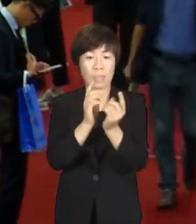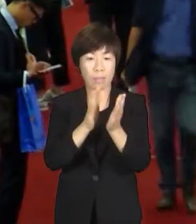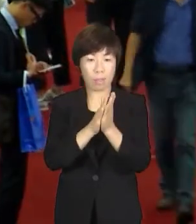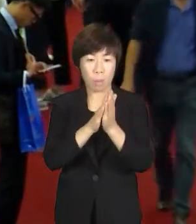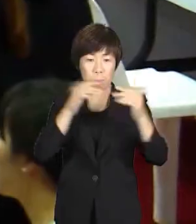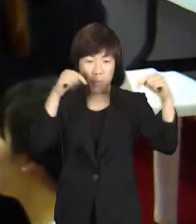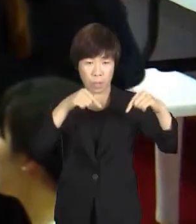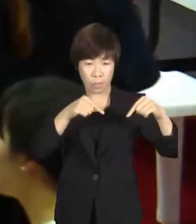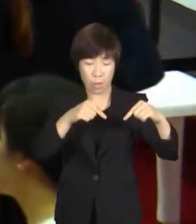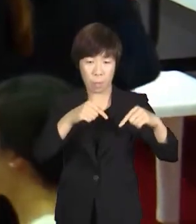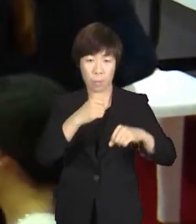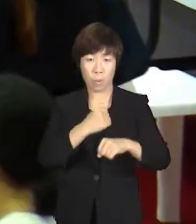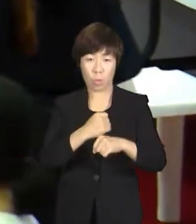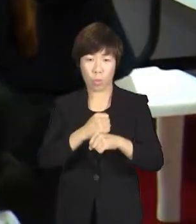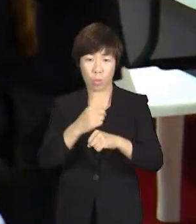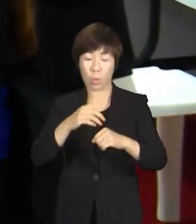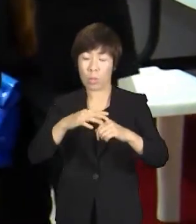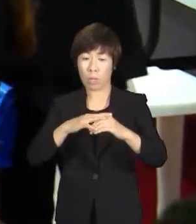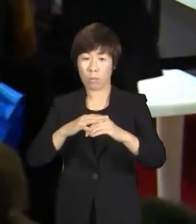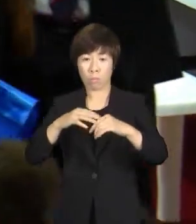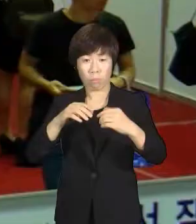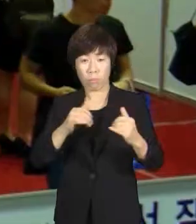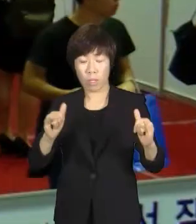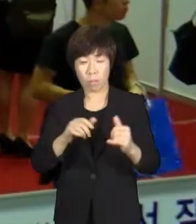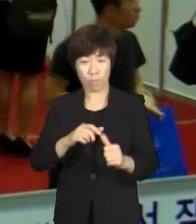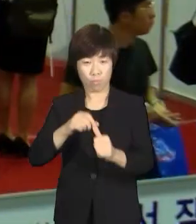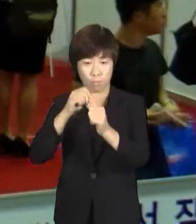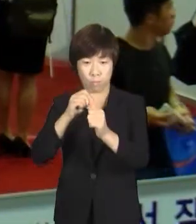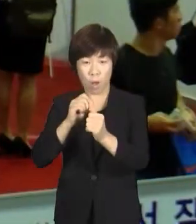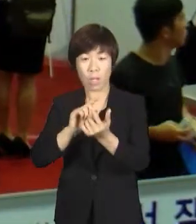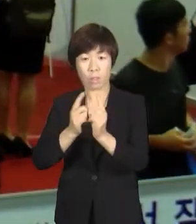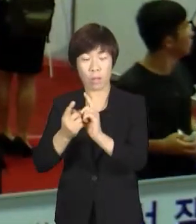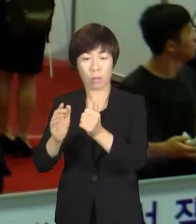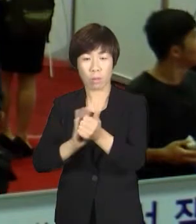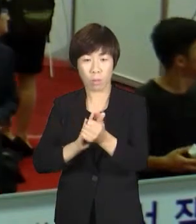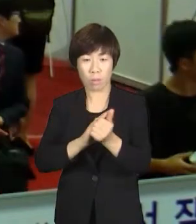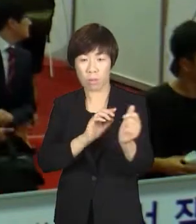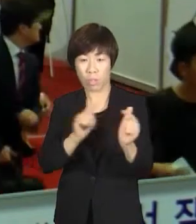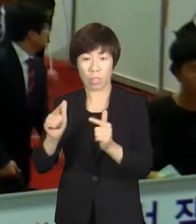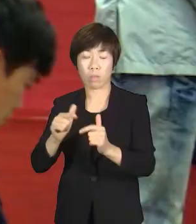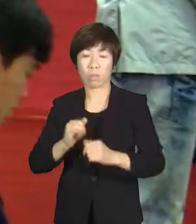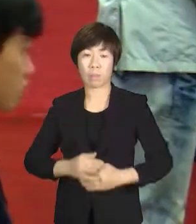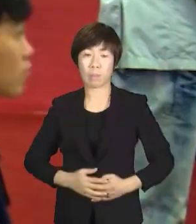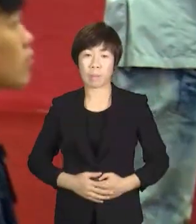채용 면접과 채용 대행 서비스, 취업 컨설팅 등으로 이루어졌습니다.